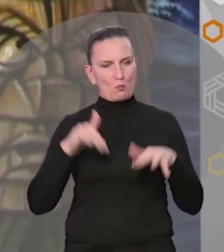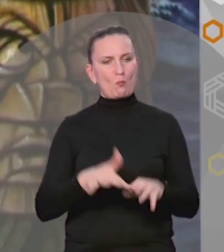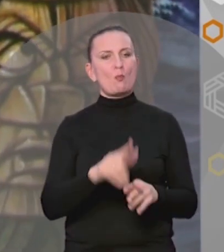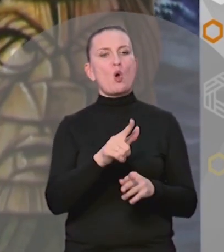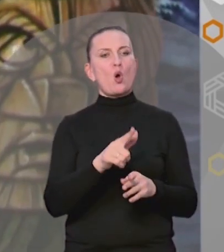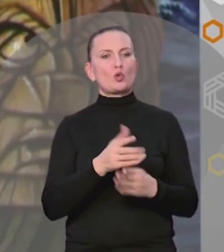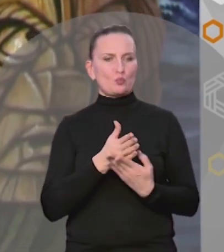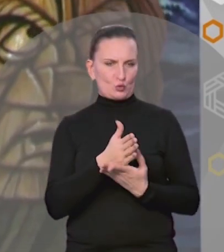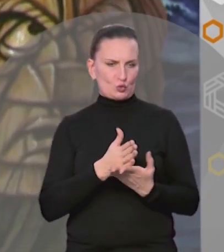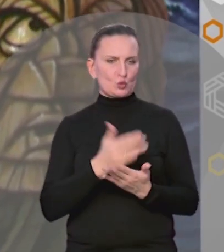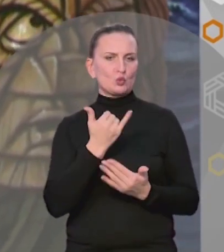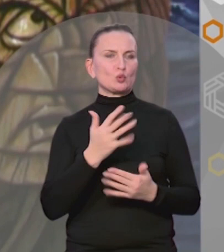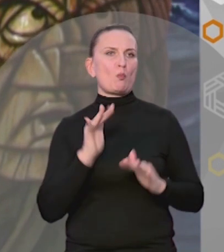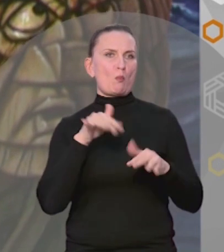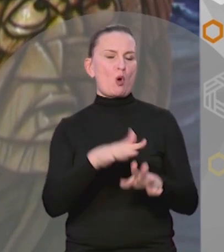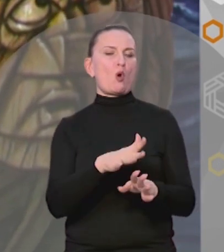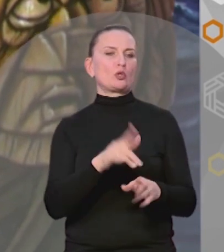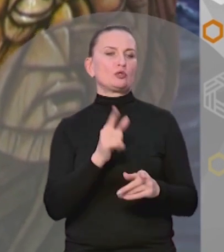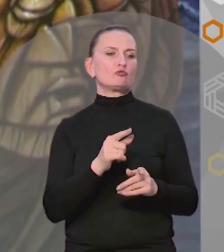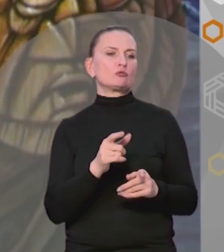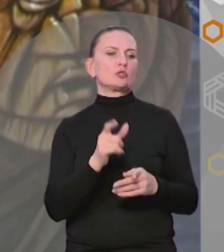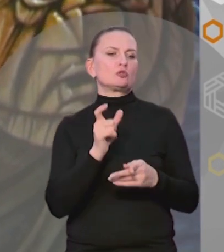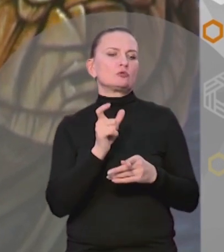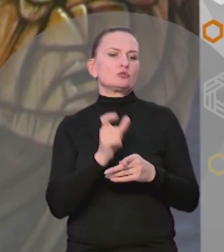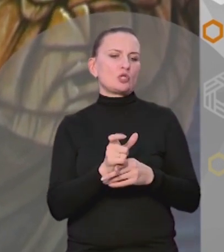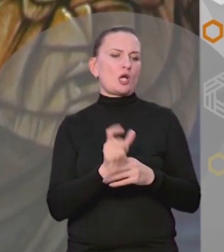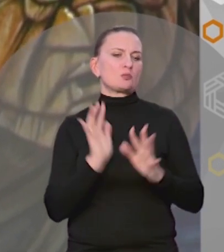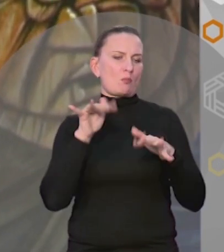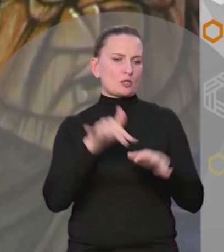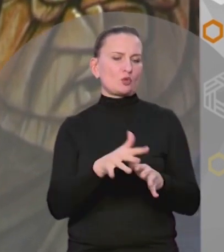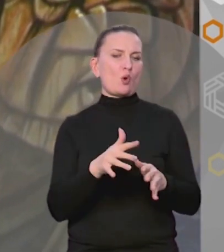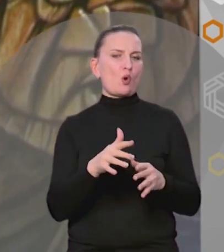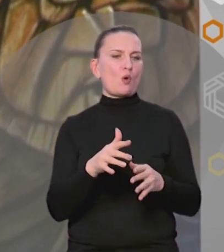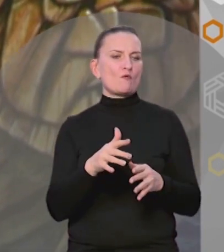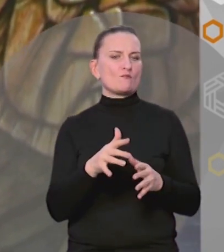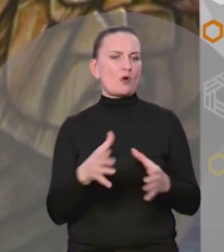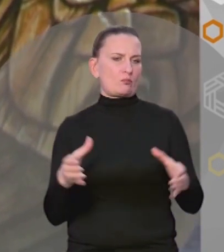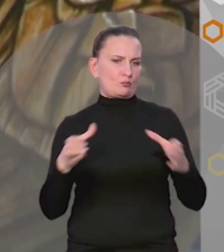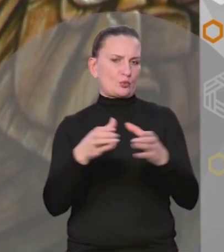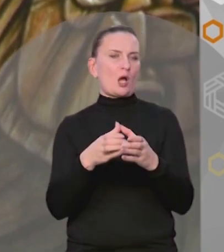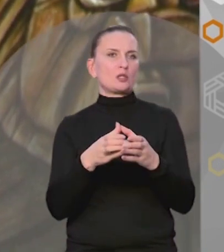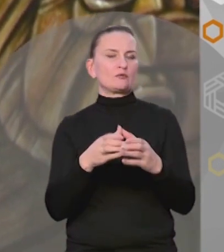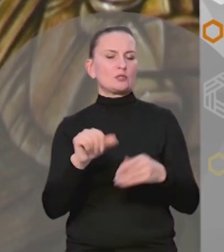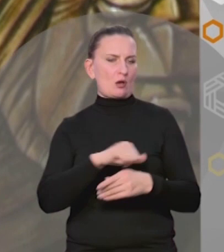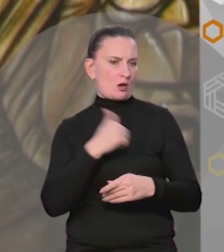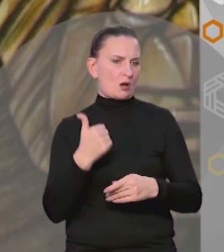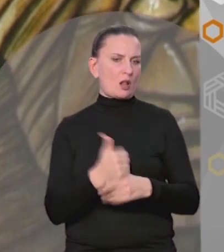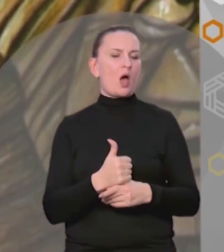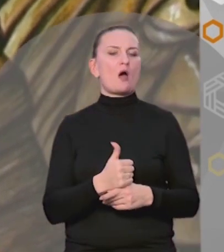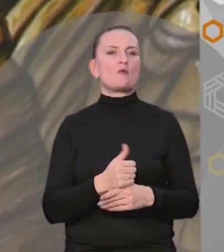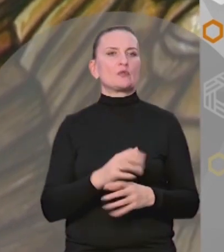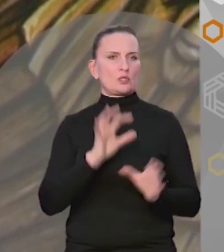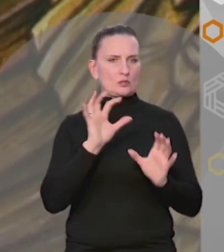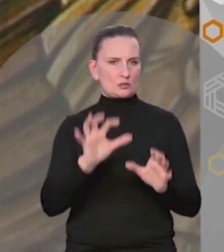морем, служишь ему, ты часть великого морского братства, где главный закон